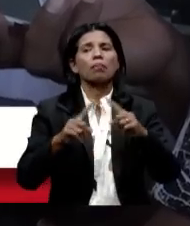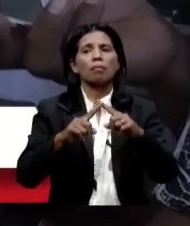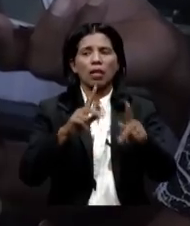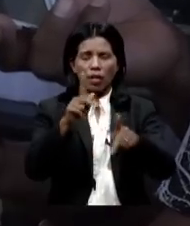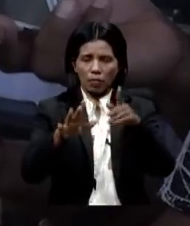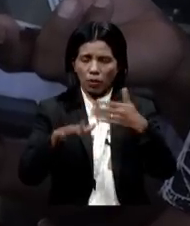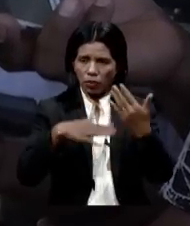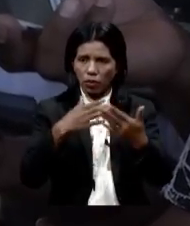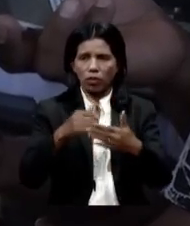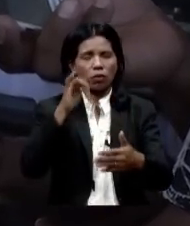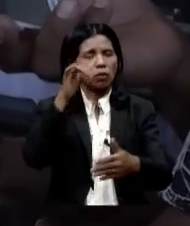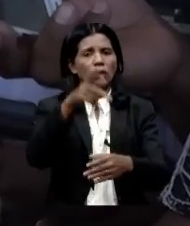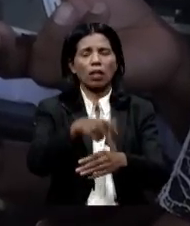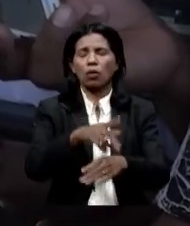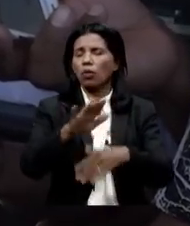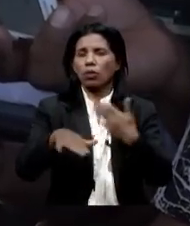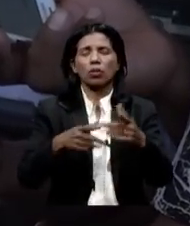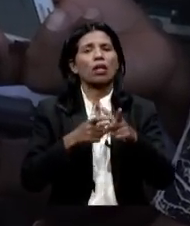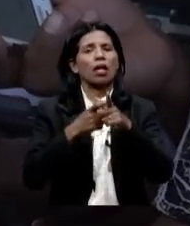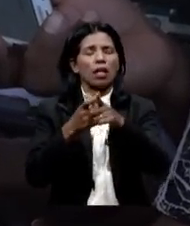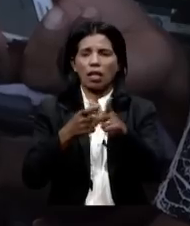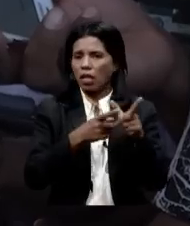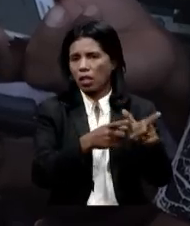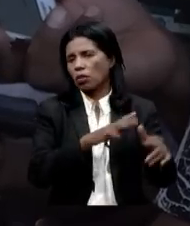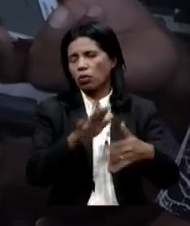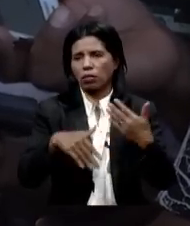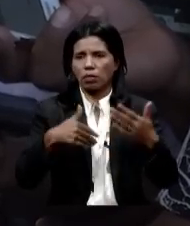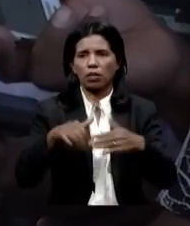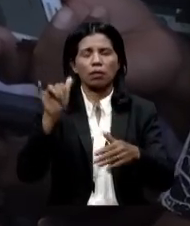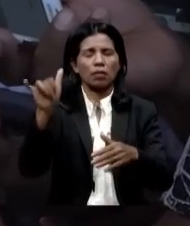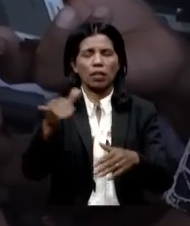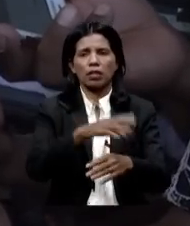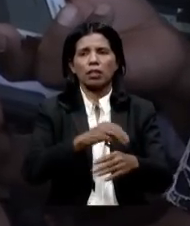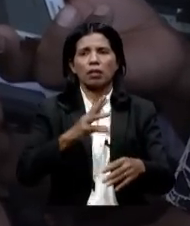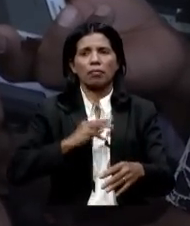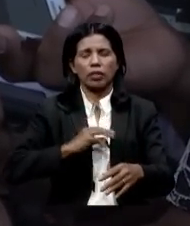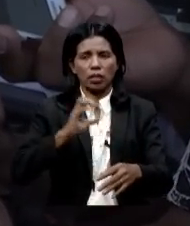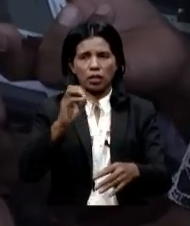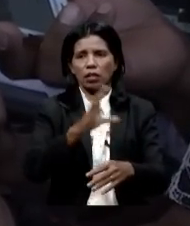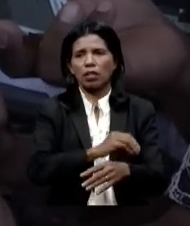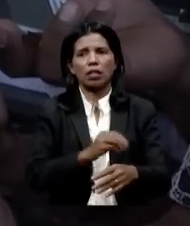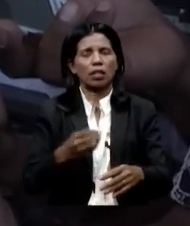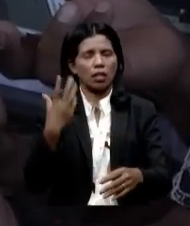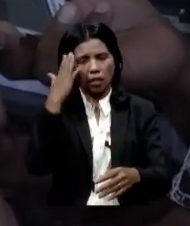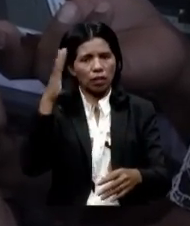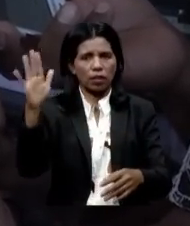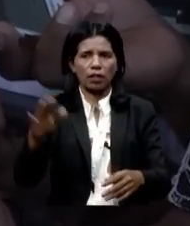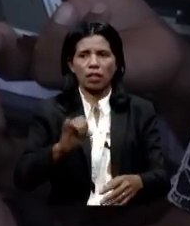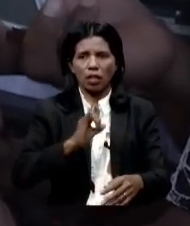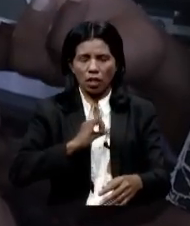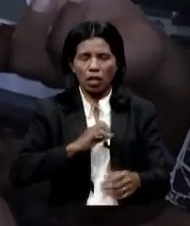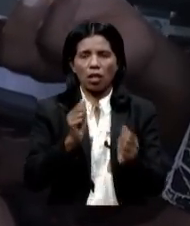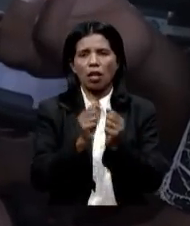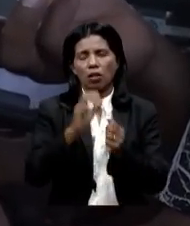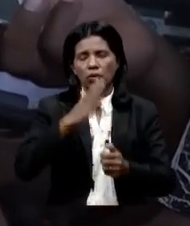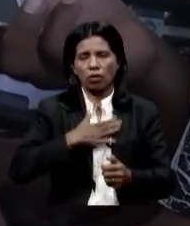ne bema korkalang hoto to halai barak mor kalang halai sai balu halai behela ya maskarinas balu bahia ne be lahatene hau rasi ko hanuan sira